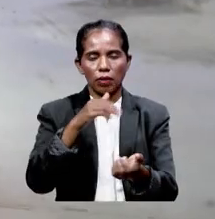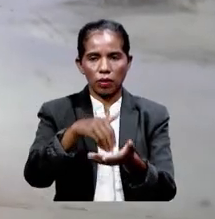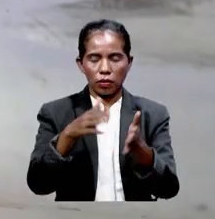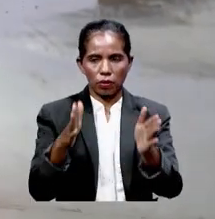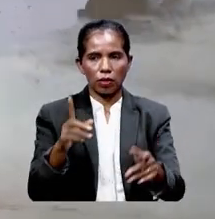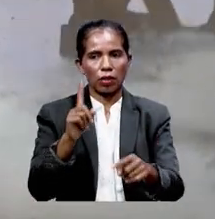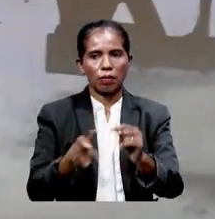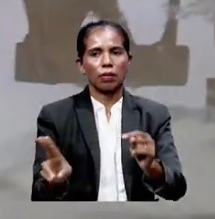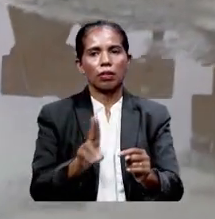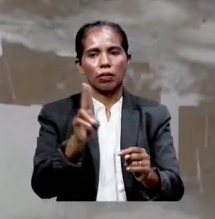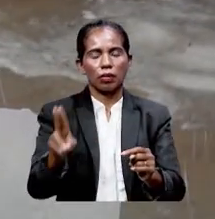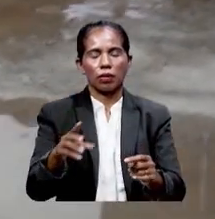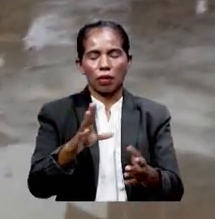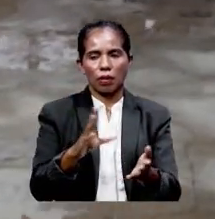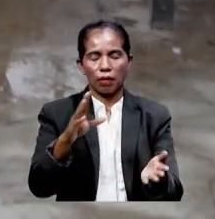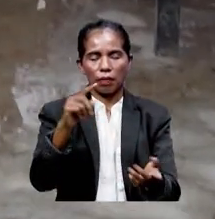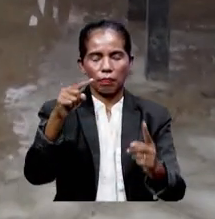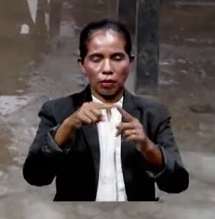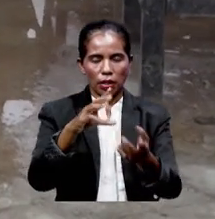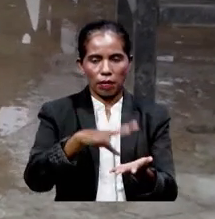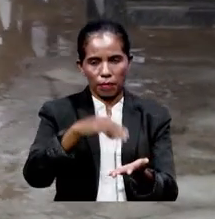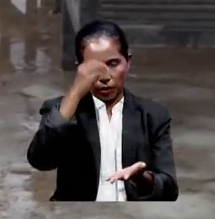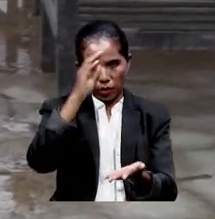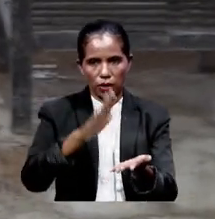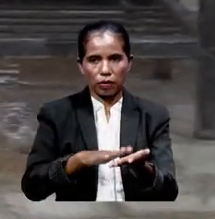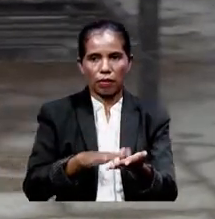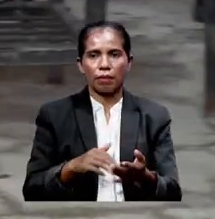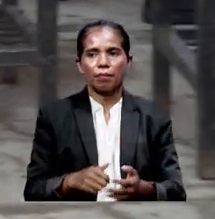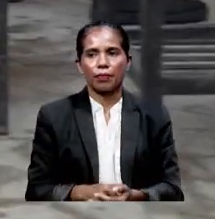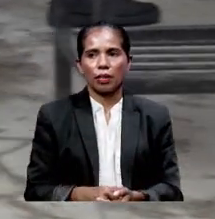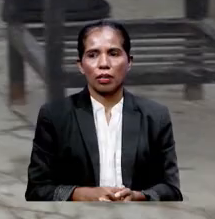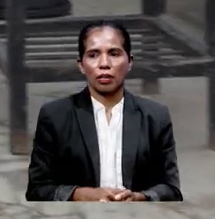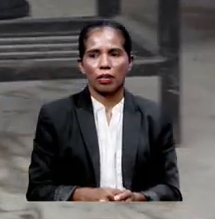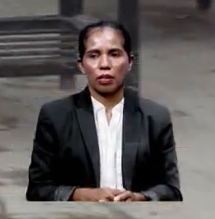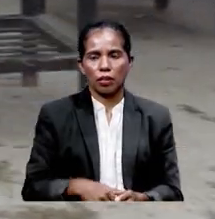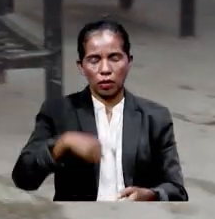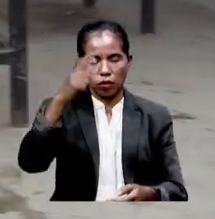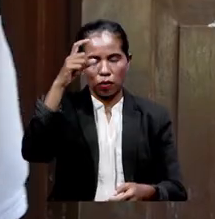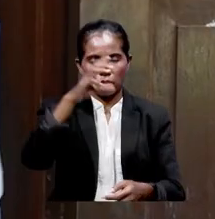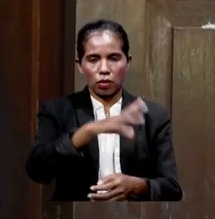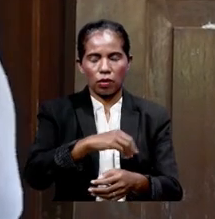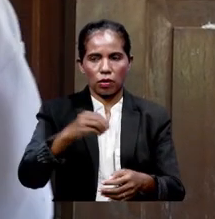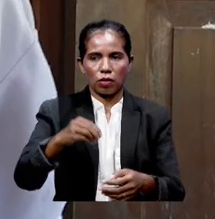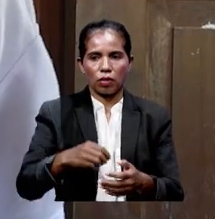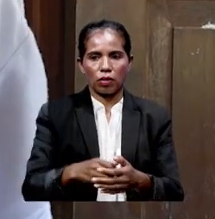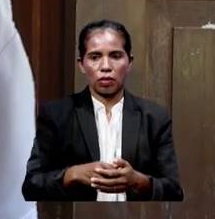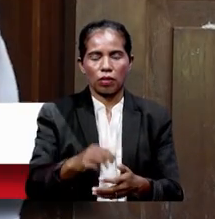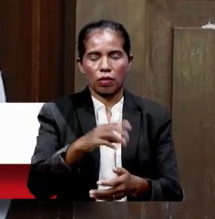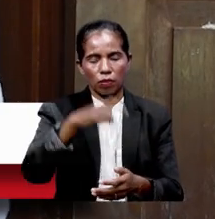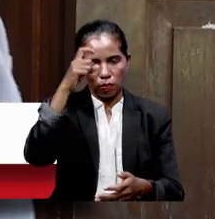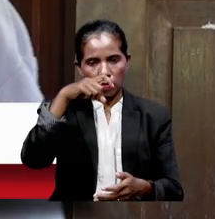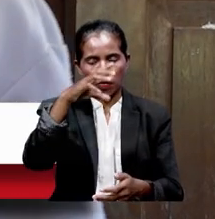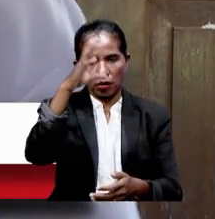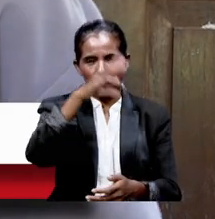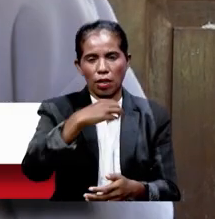la bele utiliza ba prosesu aprendizazen una mo sami ne ne na fatim be la la am ne besera prosesu aprendizazen tam